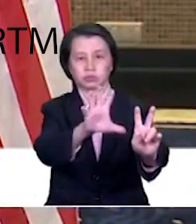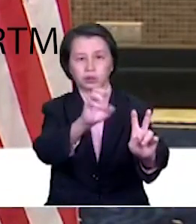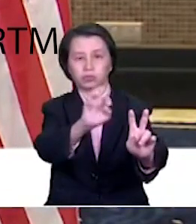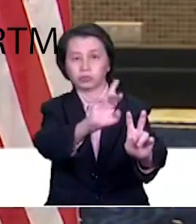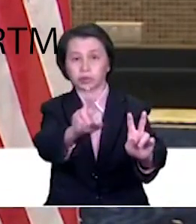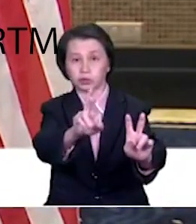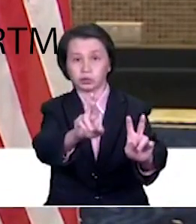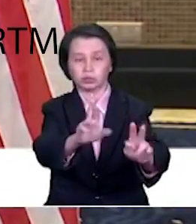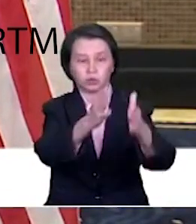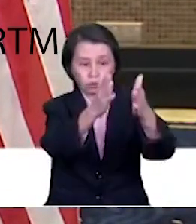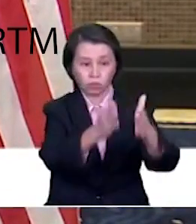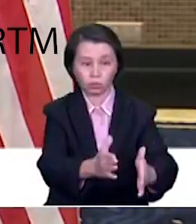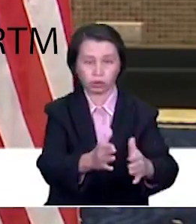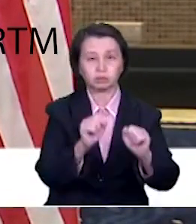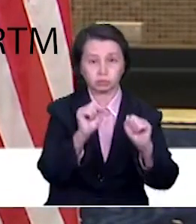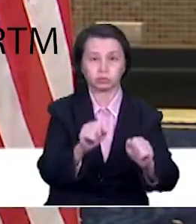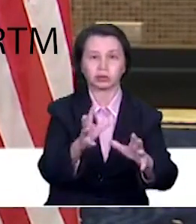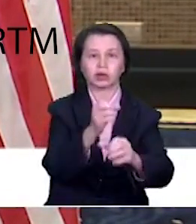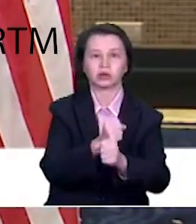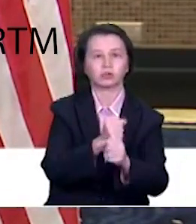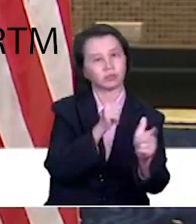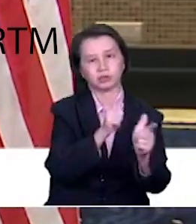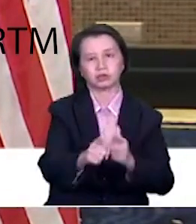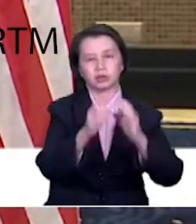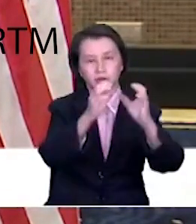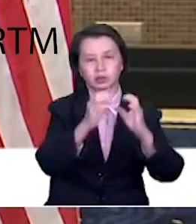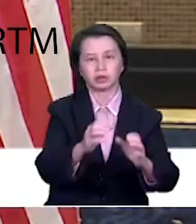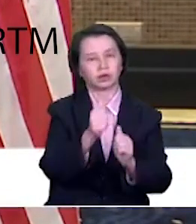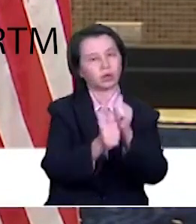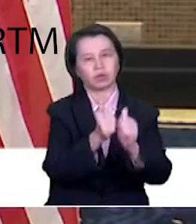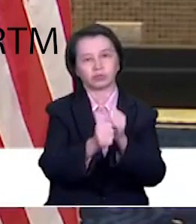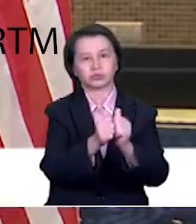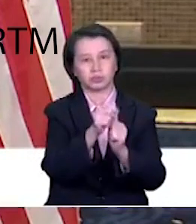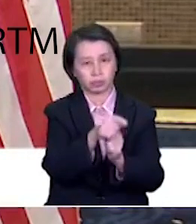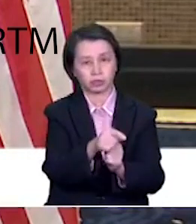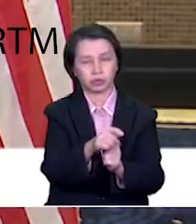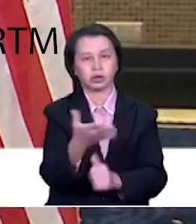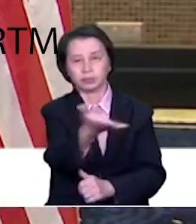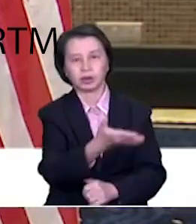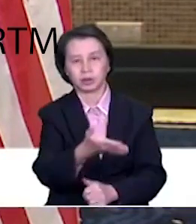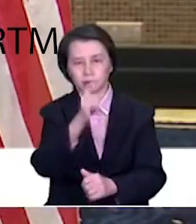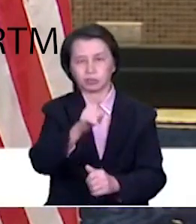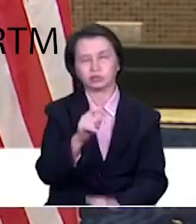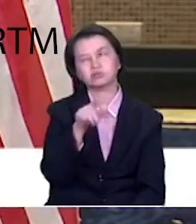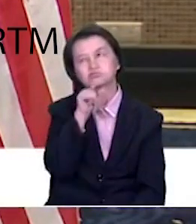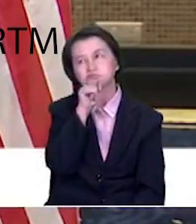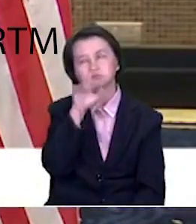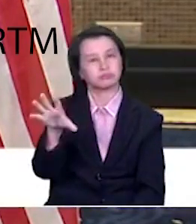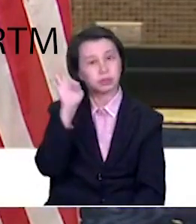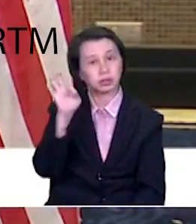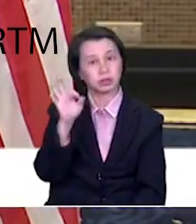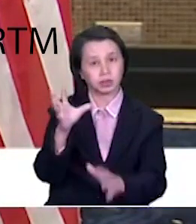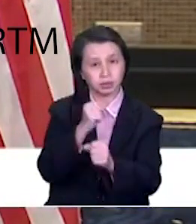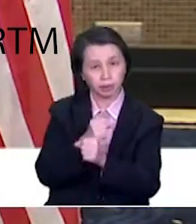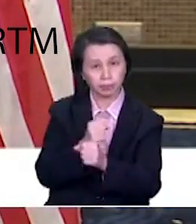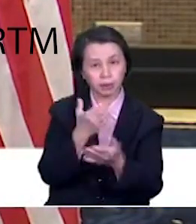250,000 peminjam yang layak telah mendapat kelulusan secara automatik. Mereka hanya perlu memilih sama ada untuk